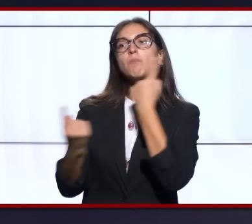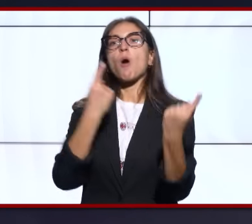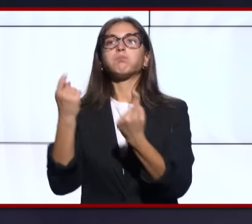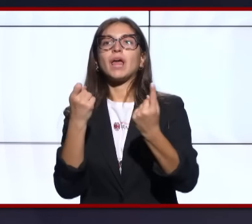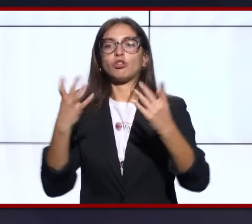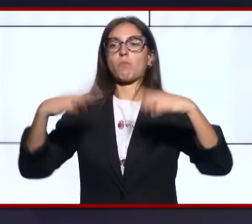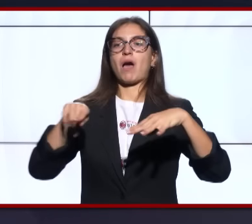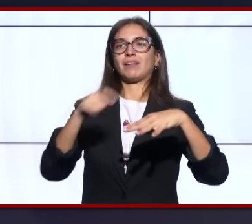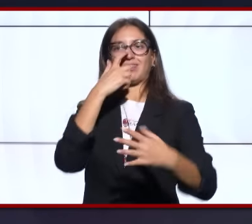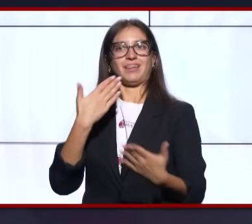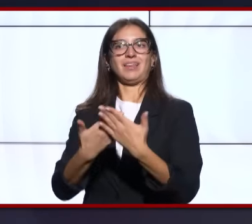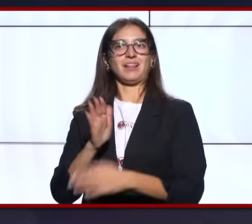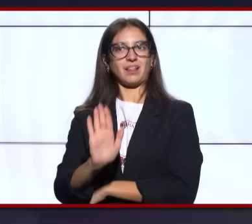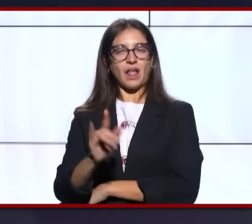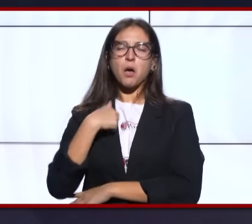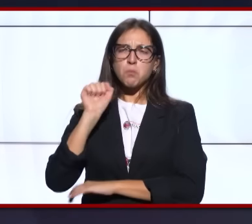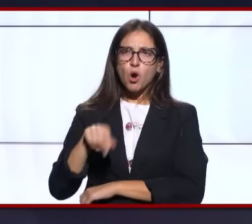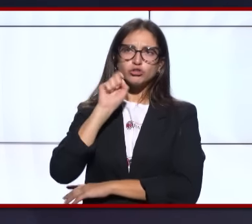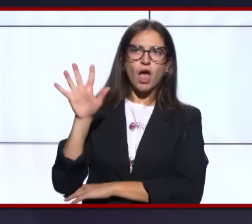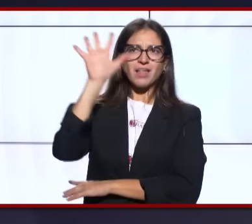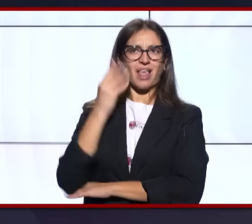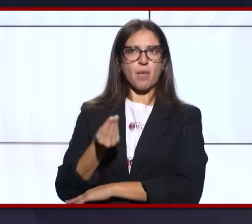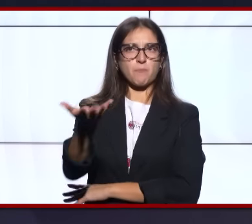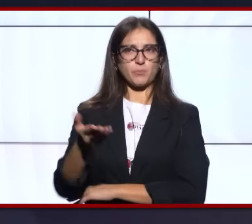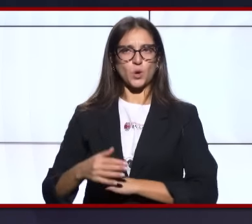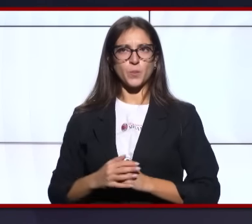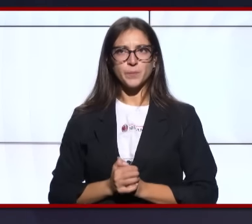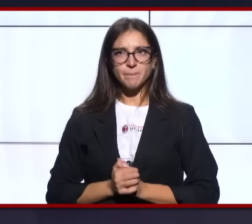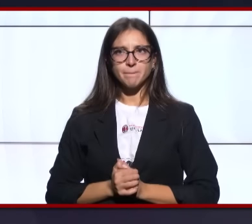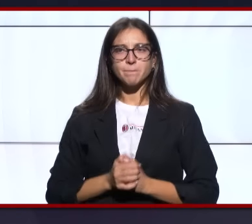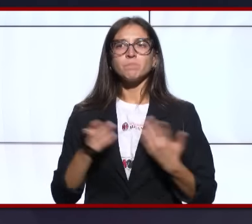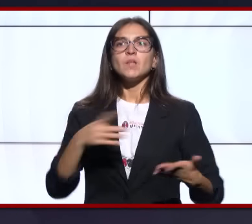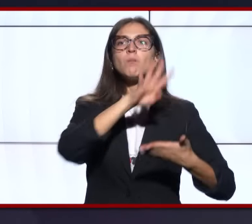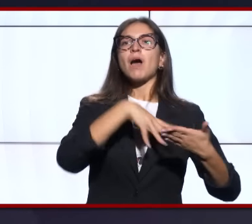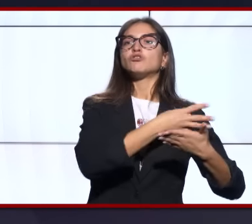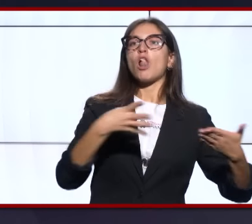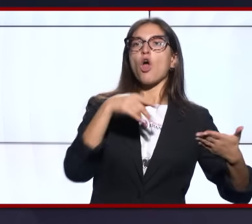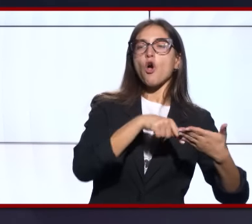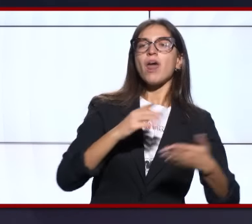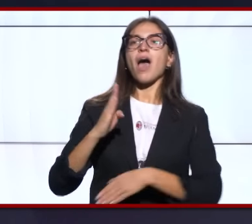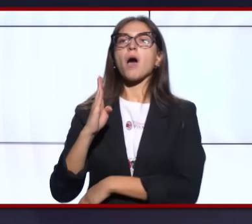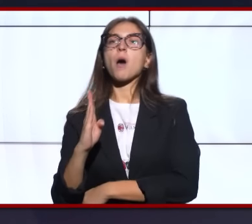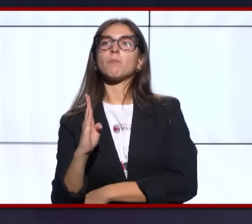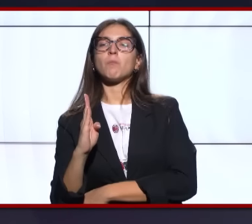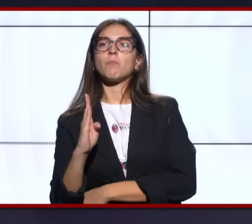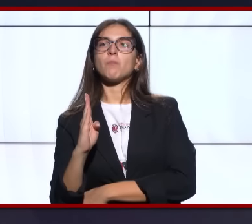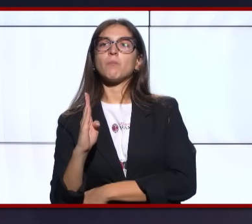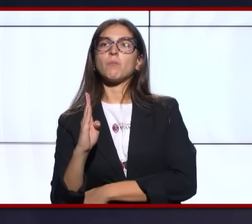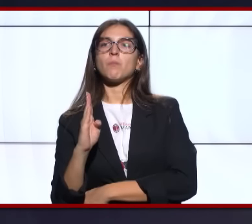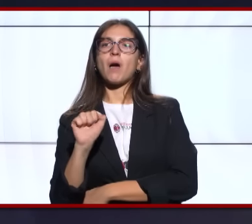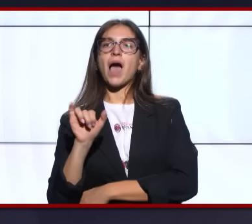posso dare un esempio eh Barcelona Bayern Eh come